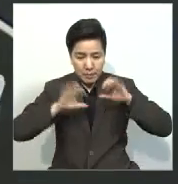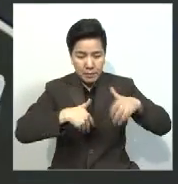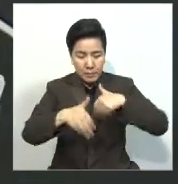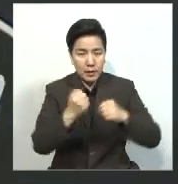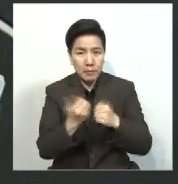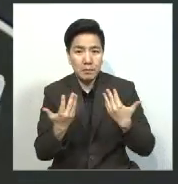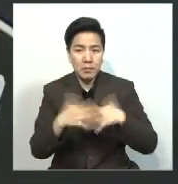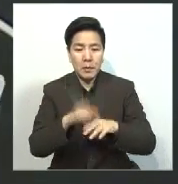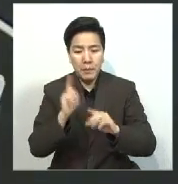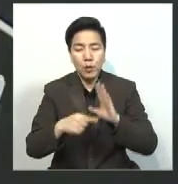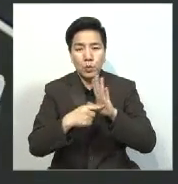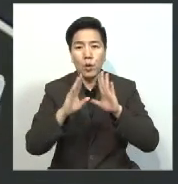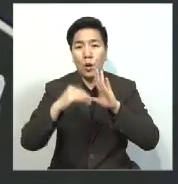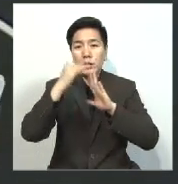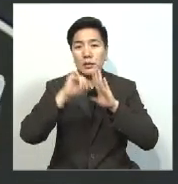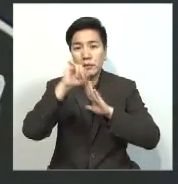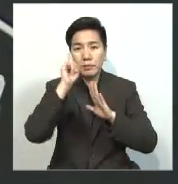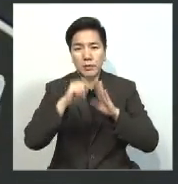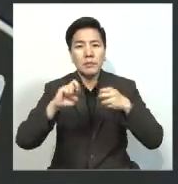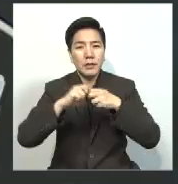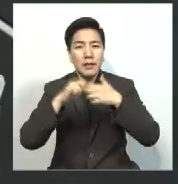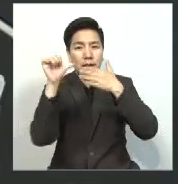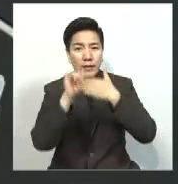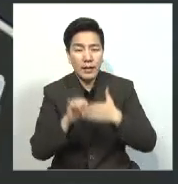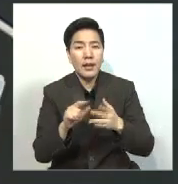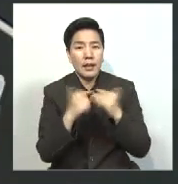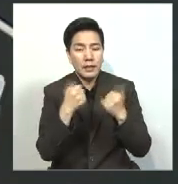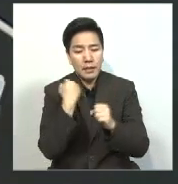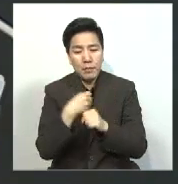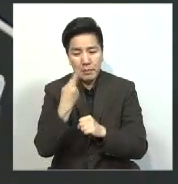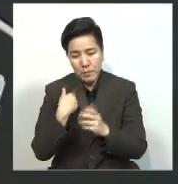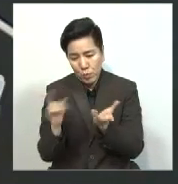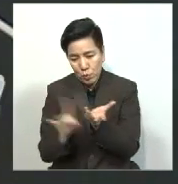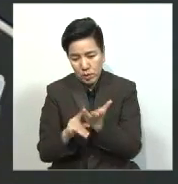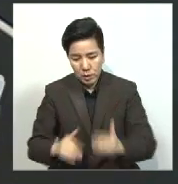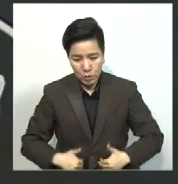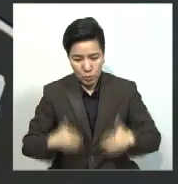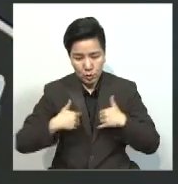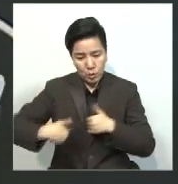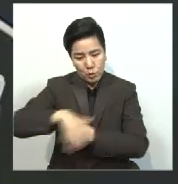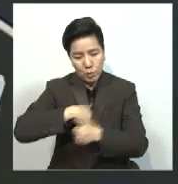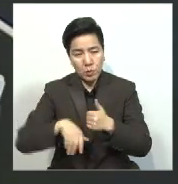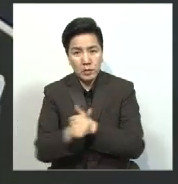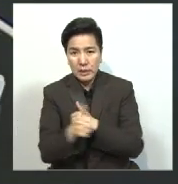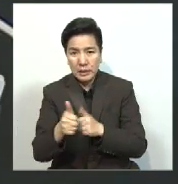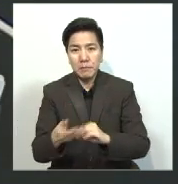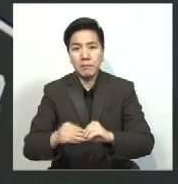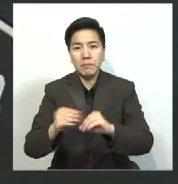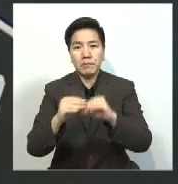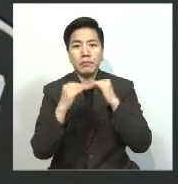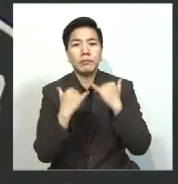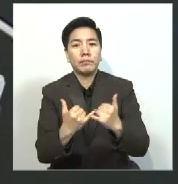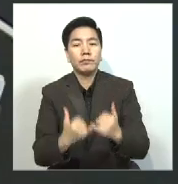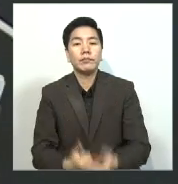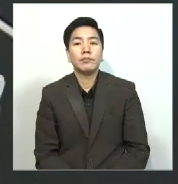พัฒนาแม่แจ่มโมเดล plus ยกระดับการแก้ไขปัญหาวิกฤตให้มีคุณภาพชีวิตและสิ่งแวดล้อมของคนในพื้นที่ที่ดีม